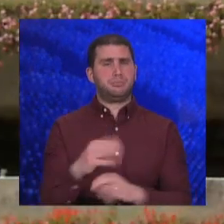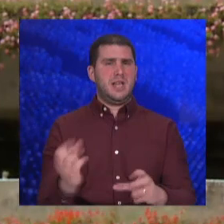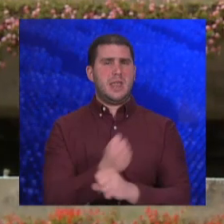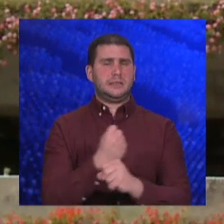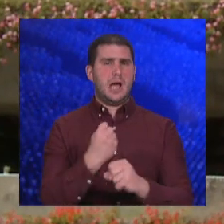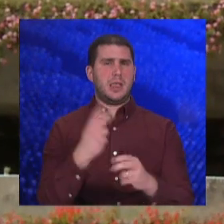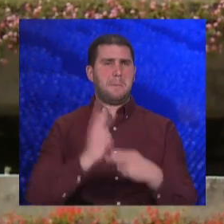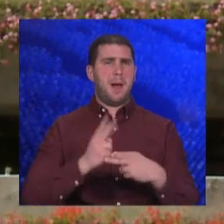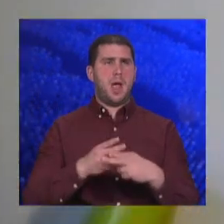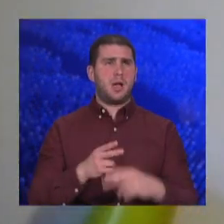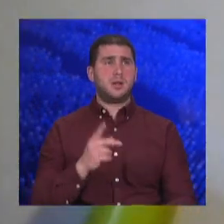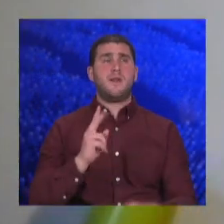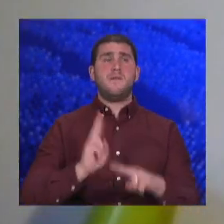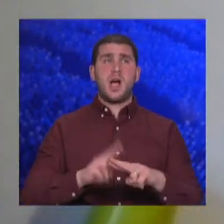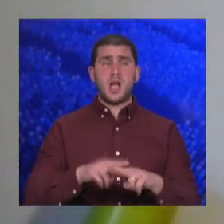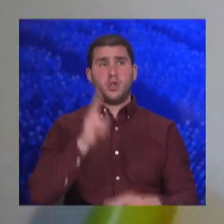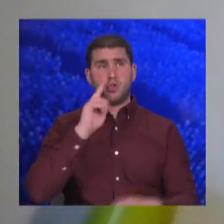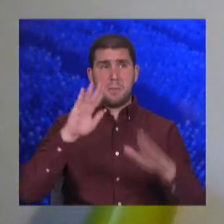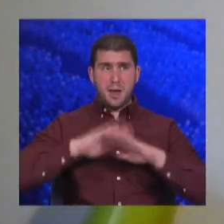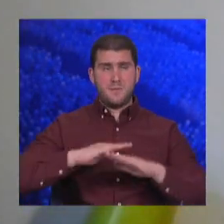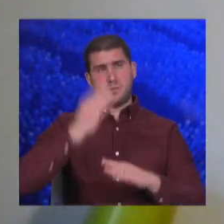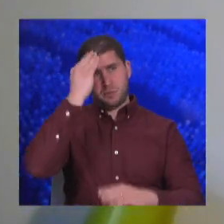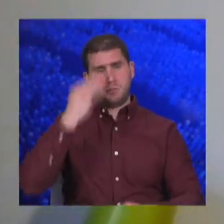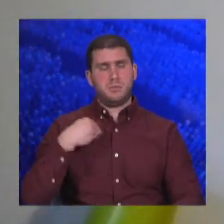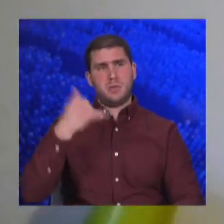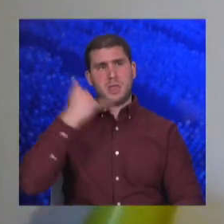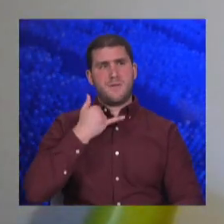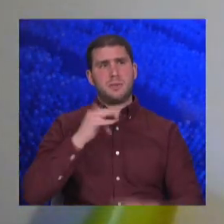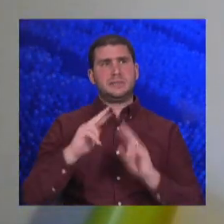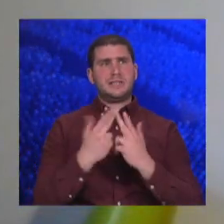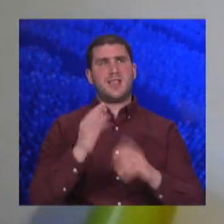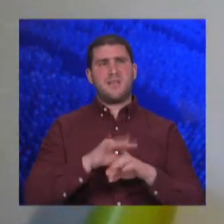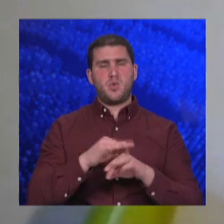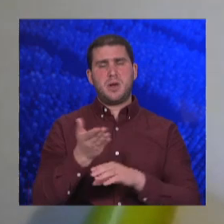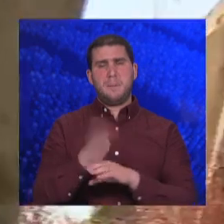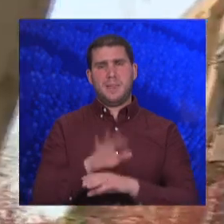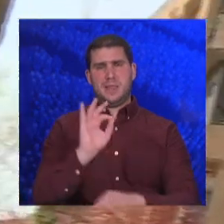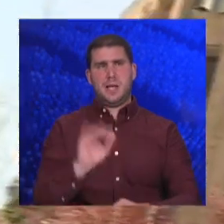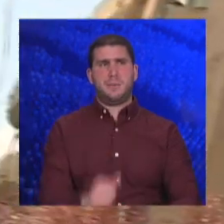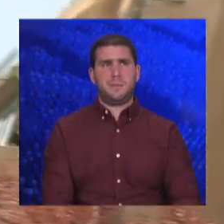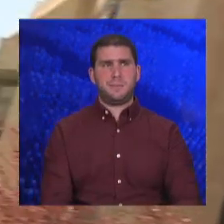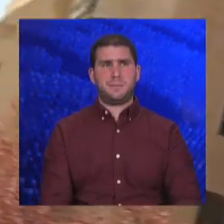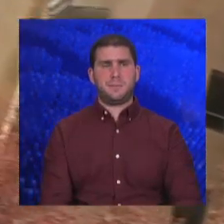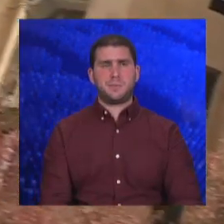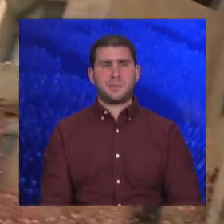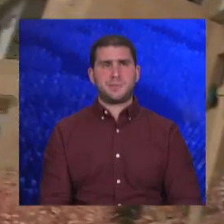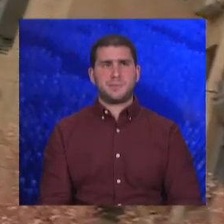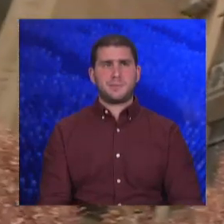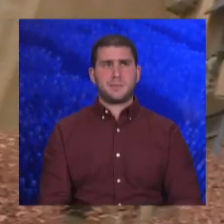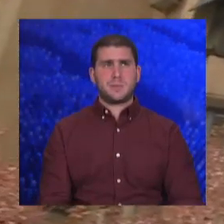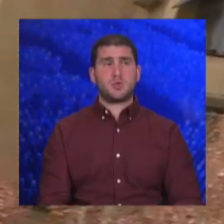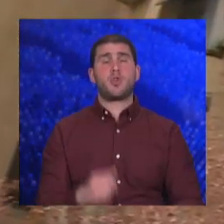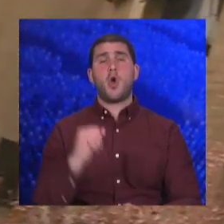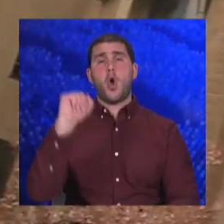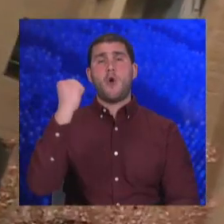המחלה, ואז בשישי בערב קיבלנו את הטלפון מהצוות הרפואי על פטירתו. העובדת